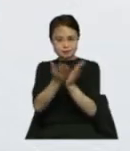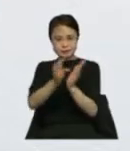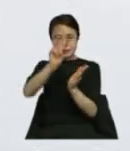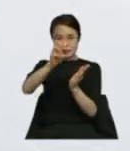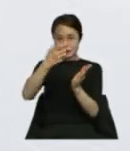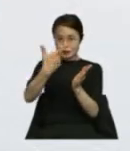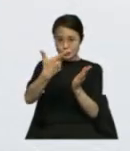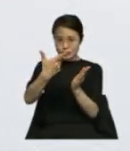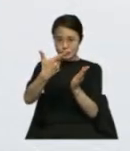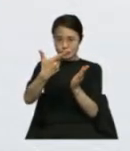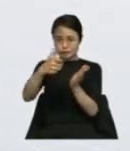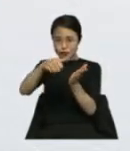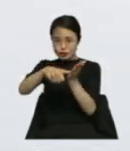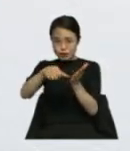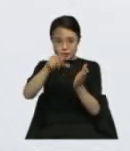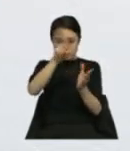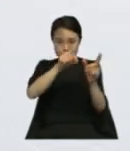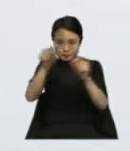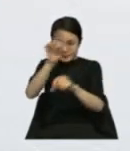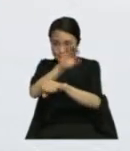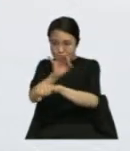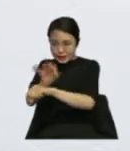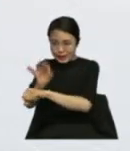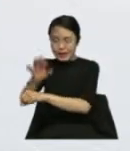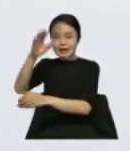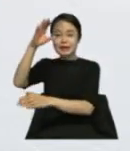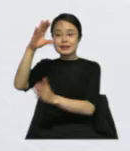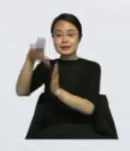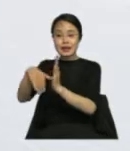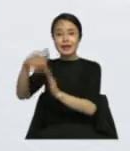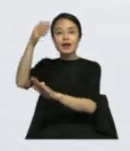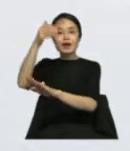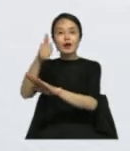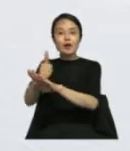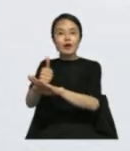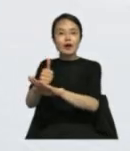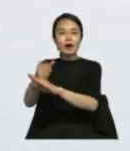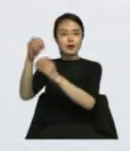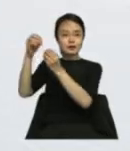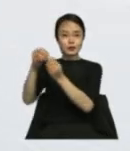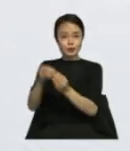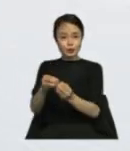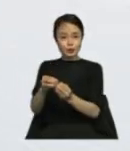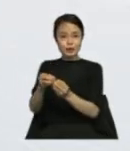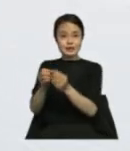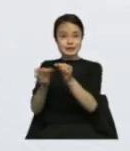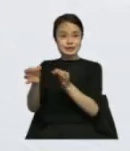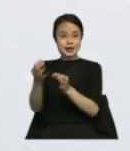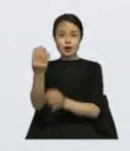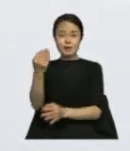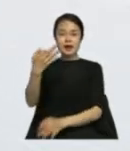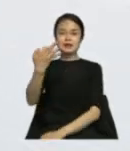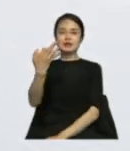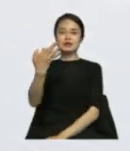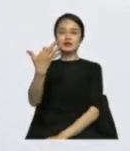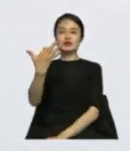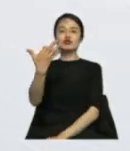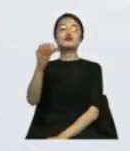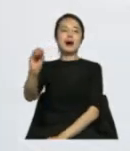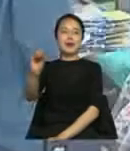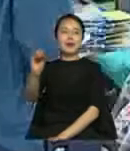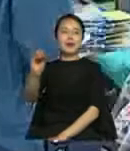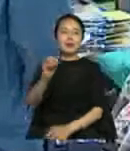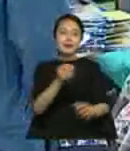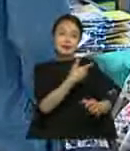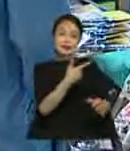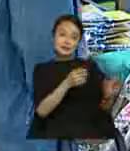기준으로 구매한 결과 전통시장은 19만 2,676원, 대형마트는 22만 1,285원이